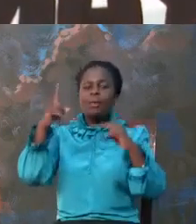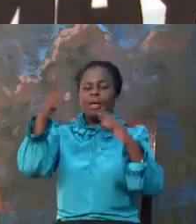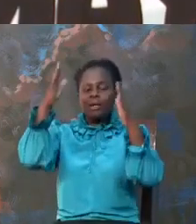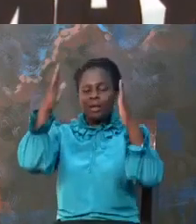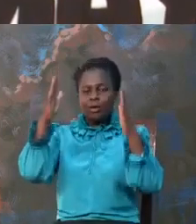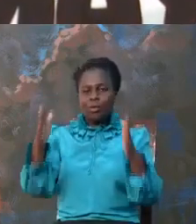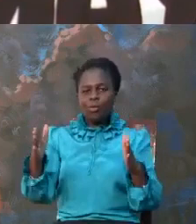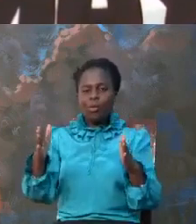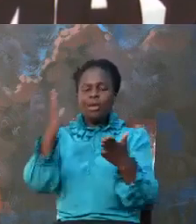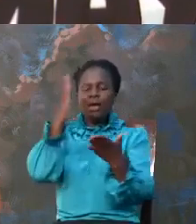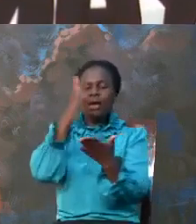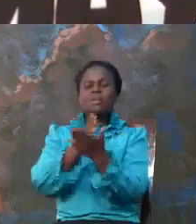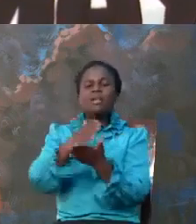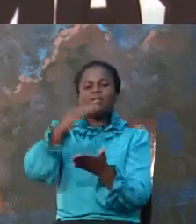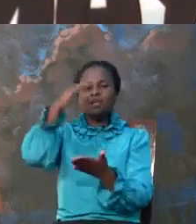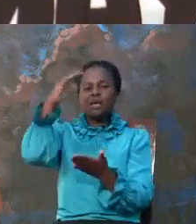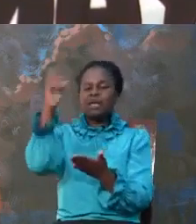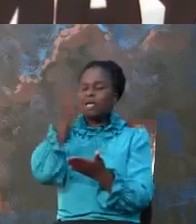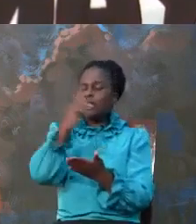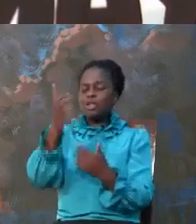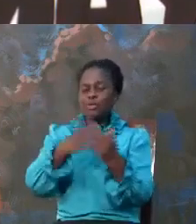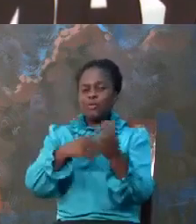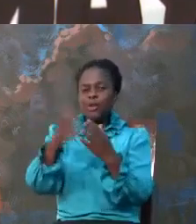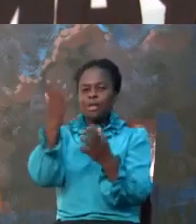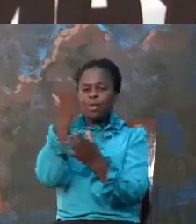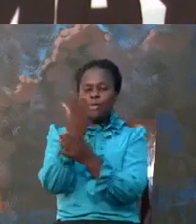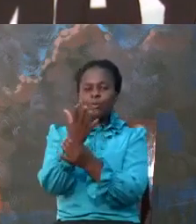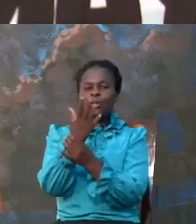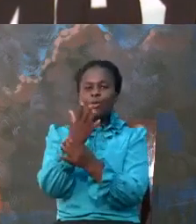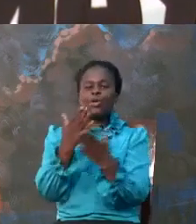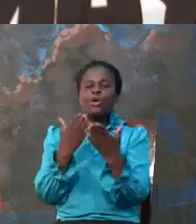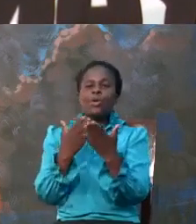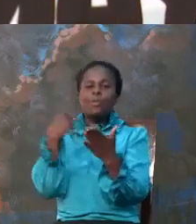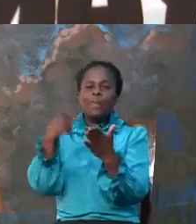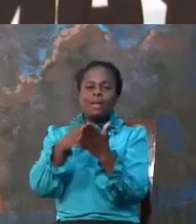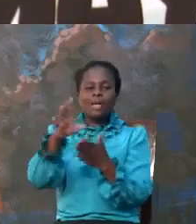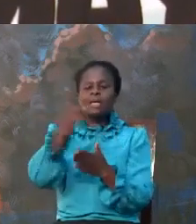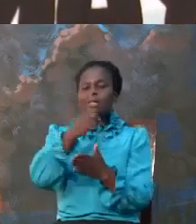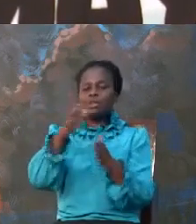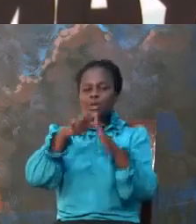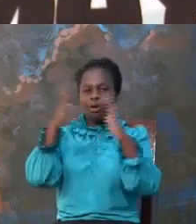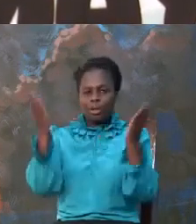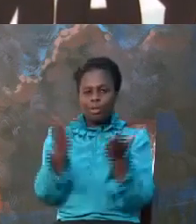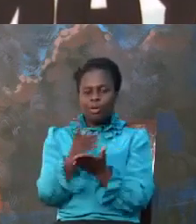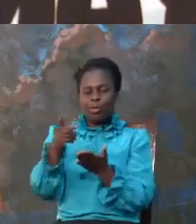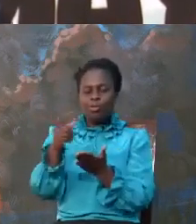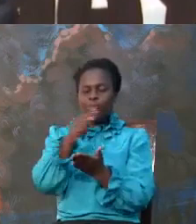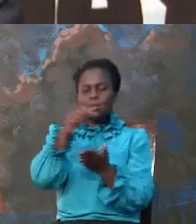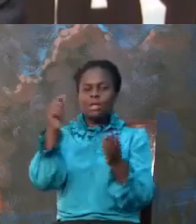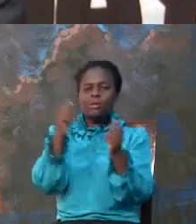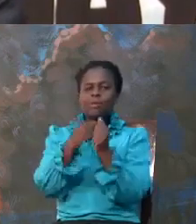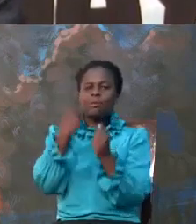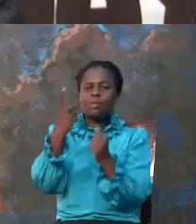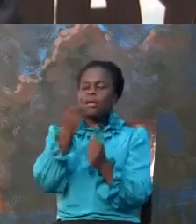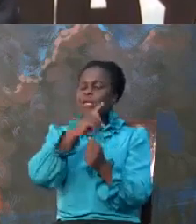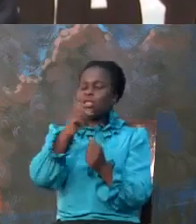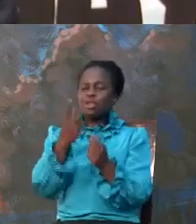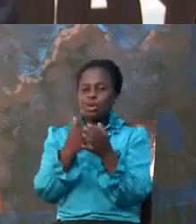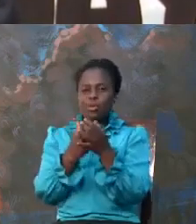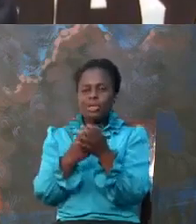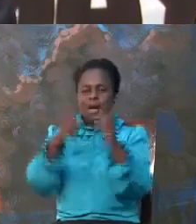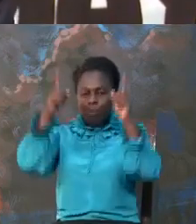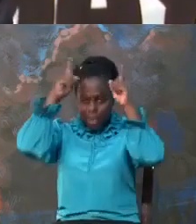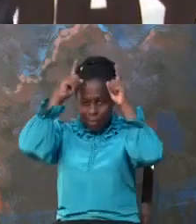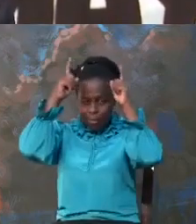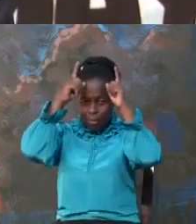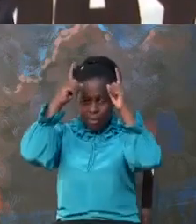na kamilifu zaidi isiyofanyika kwa mikono, maana yake sio ya ulimwengu huu. 12, wala si kwa damu ya mbuzi